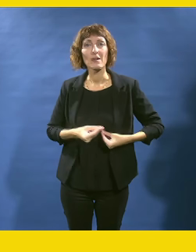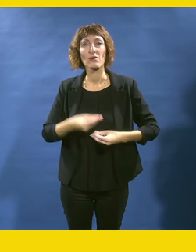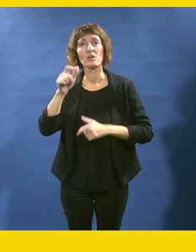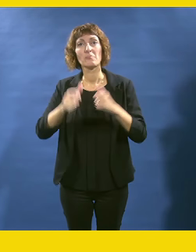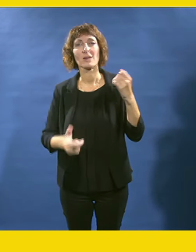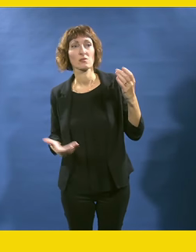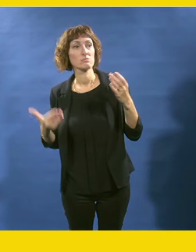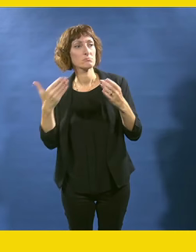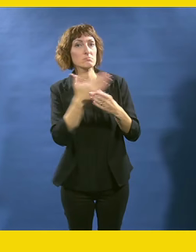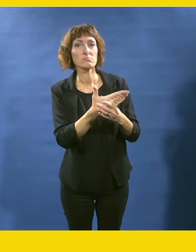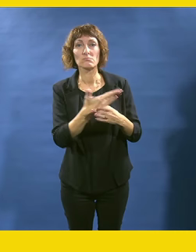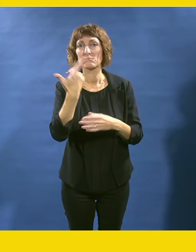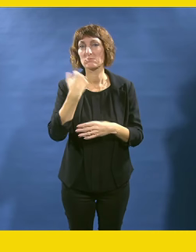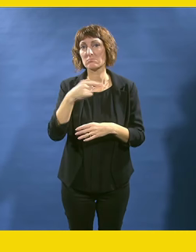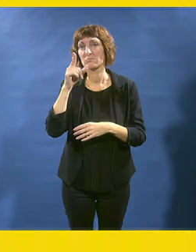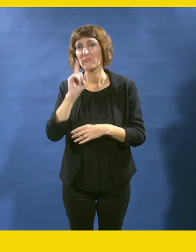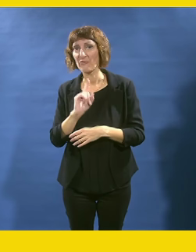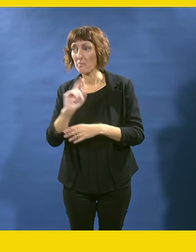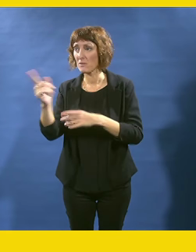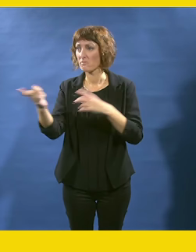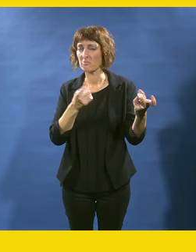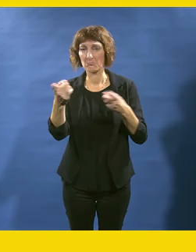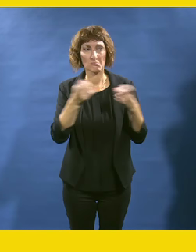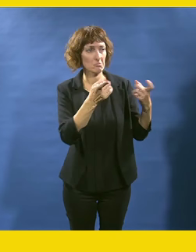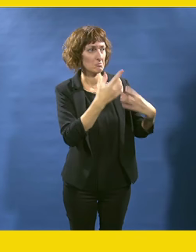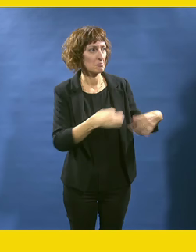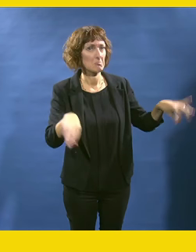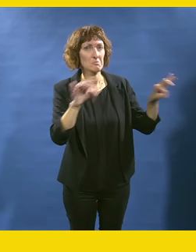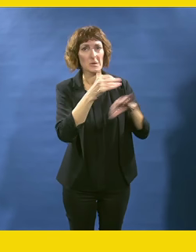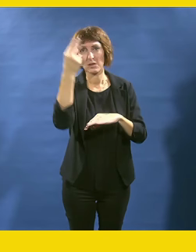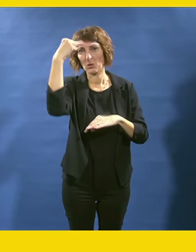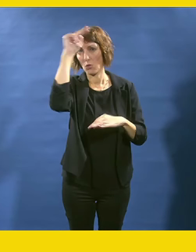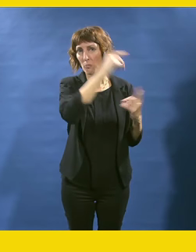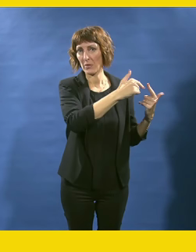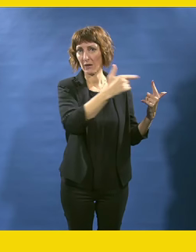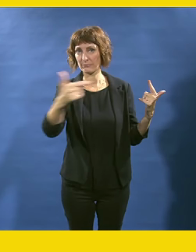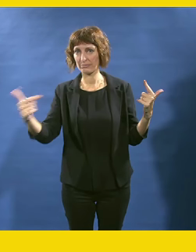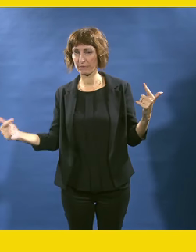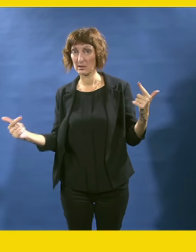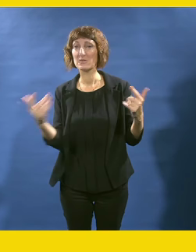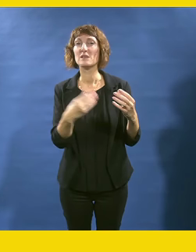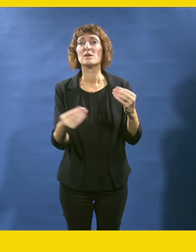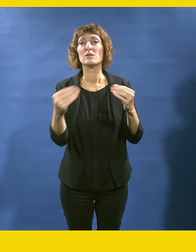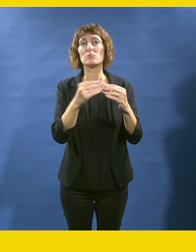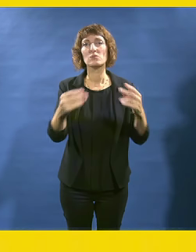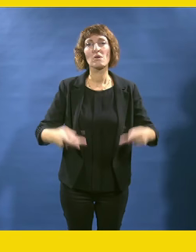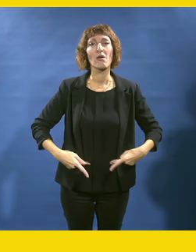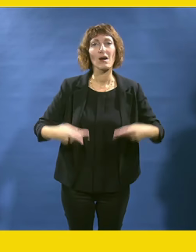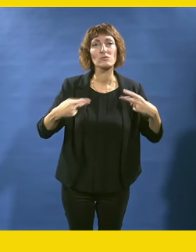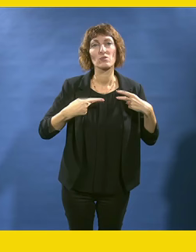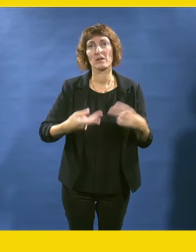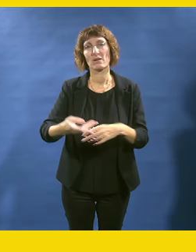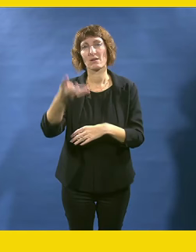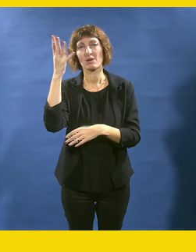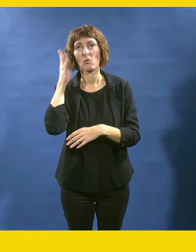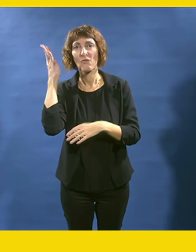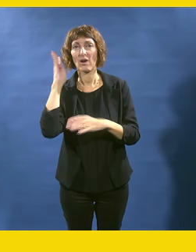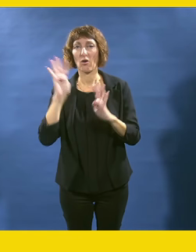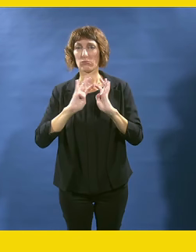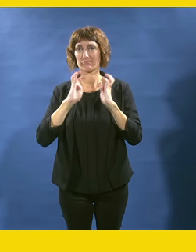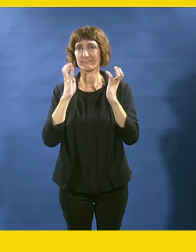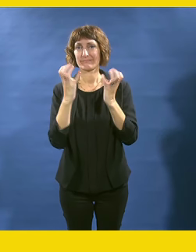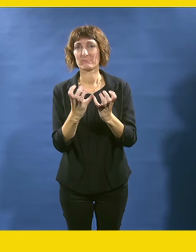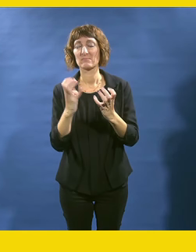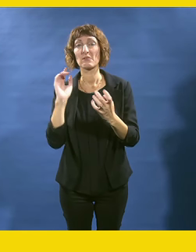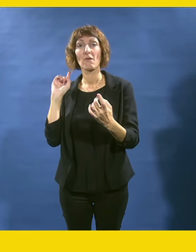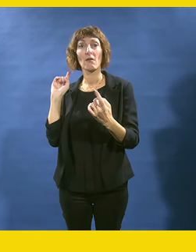intervenants issus de nombreux pays européens, et puis des ateliers, des conférences, des tables rondes sur des